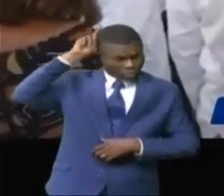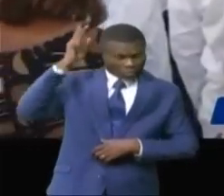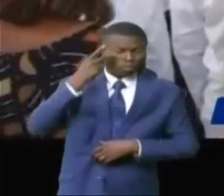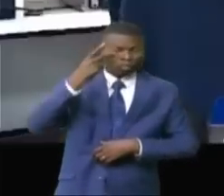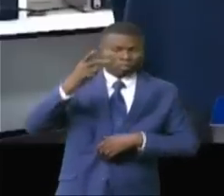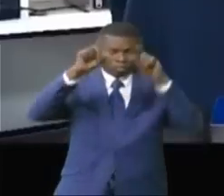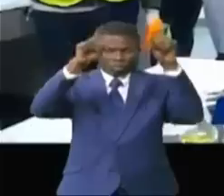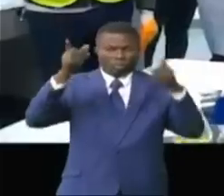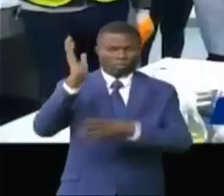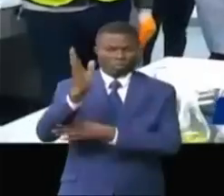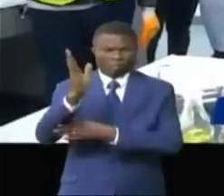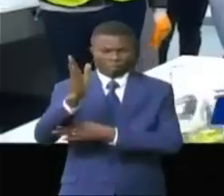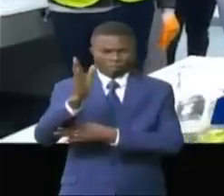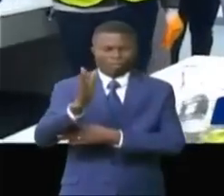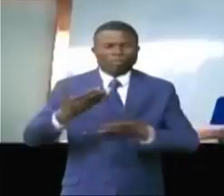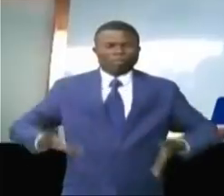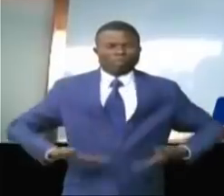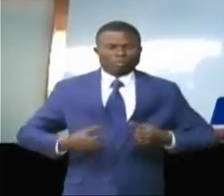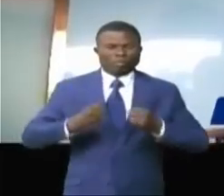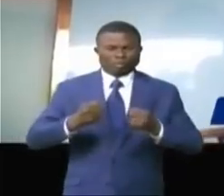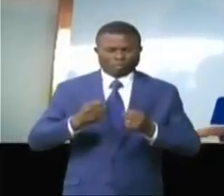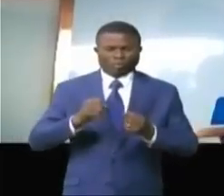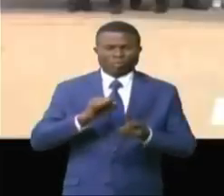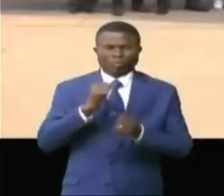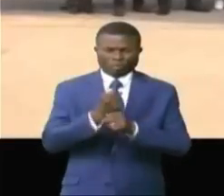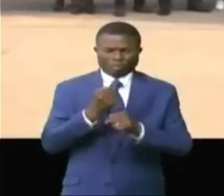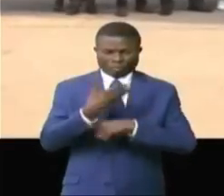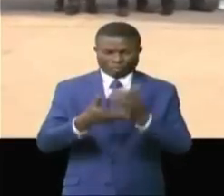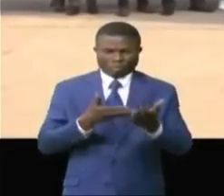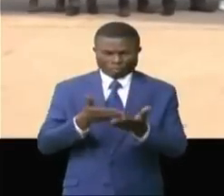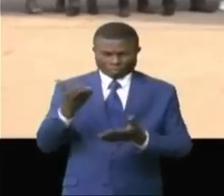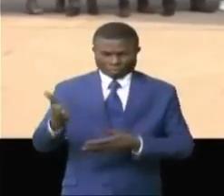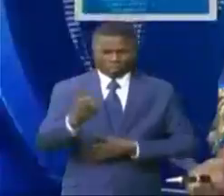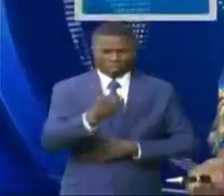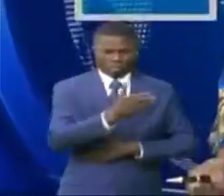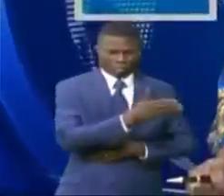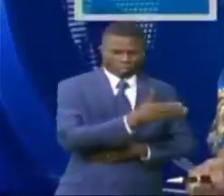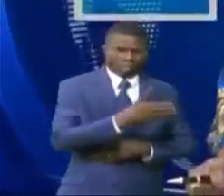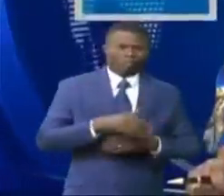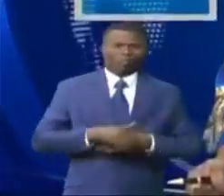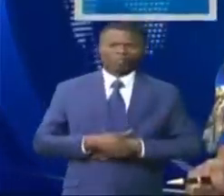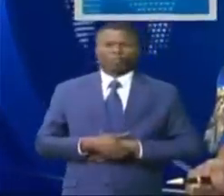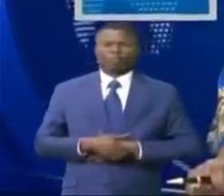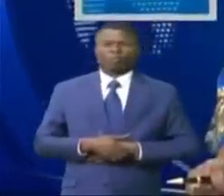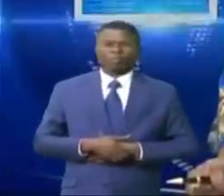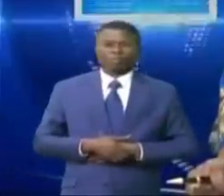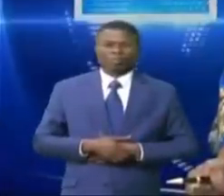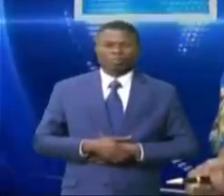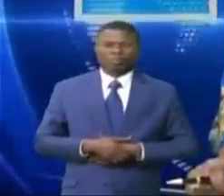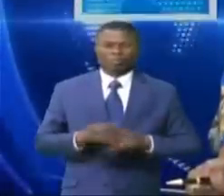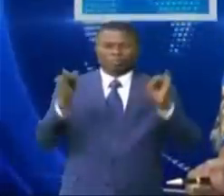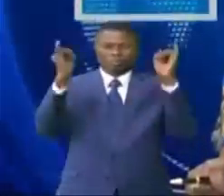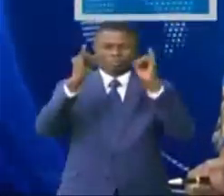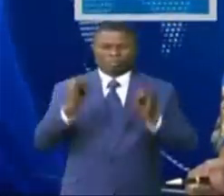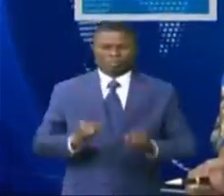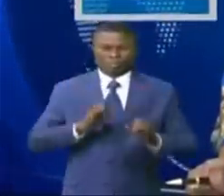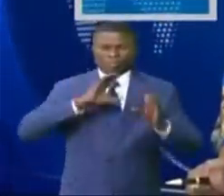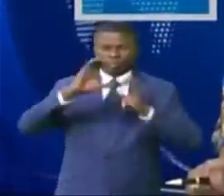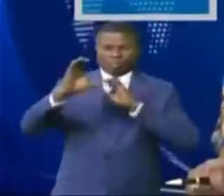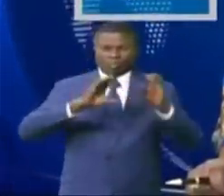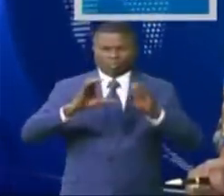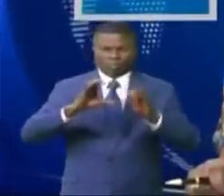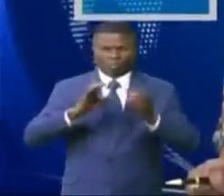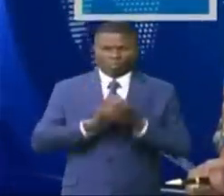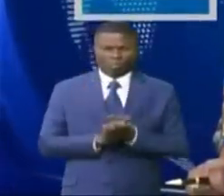visioconférence, tout en appréciant la technologie que le CEC a mise en place. L'informatique, les télécommunications, les